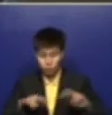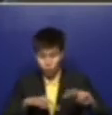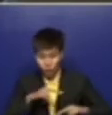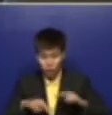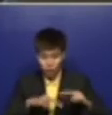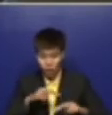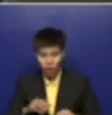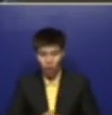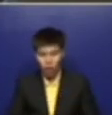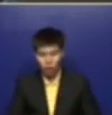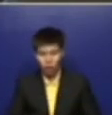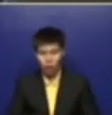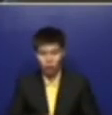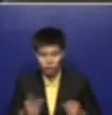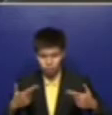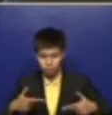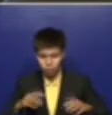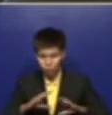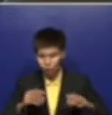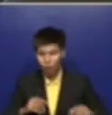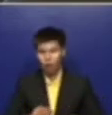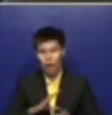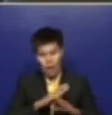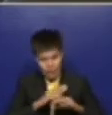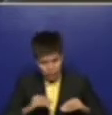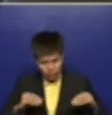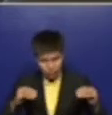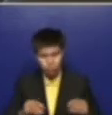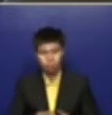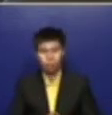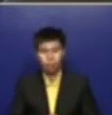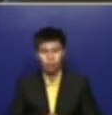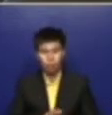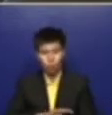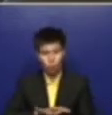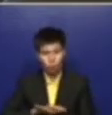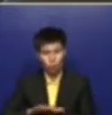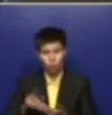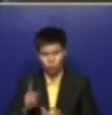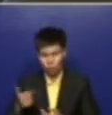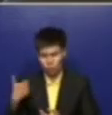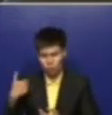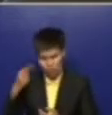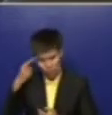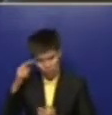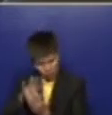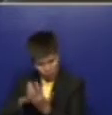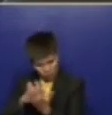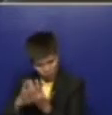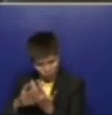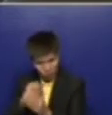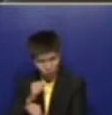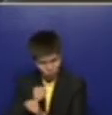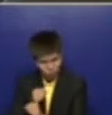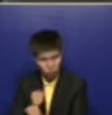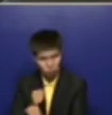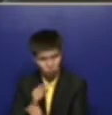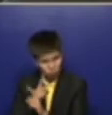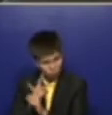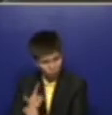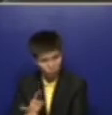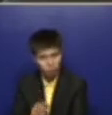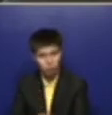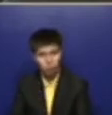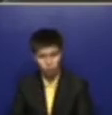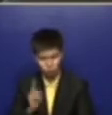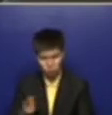งบเรียบร้อยนั้นทางฝ่ายเจ้าหน้าที่นั้นก็ต้องมีการจัดทำแผนการปฏิบัตินะครับแน่นอนนะครับการดำเนินการต่างๆก็ต้องมี